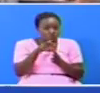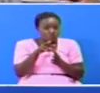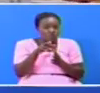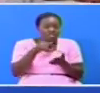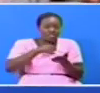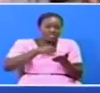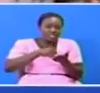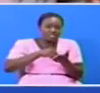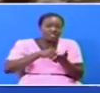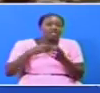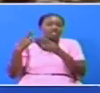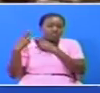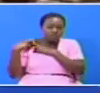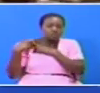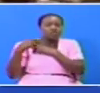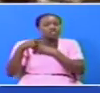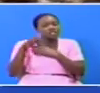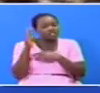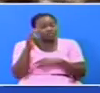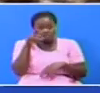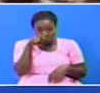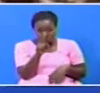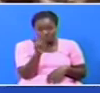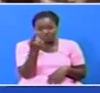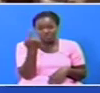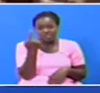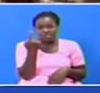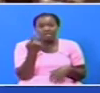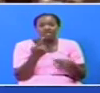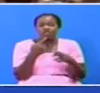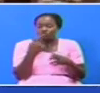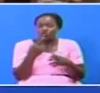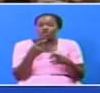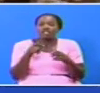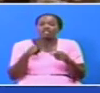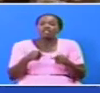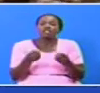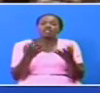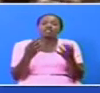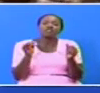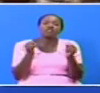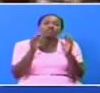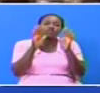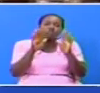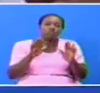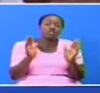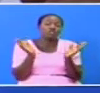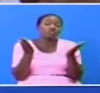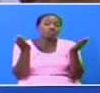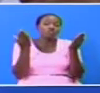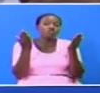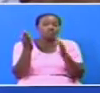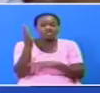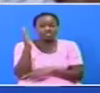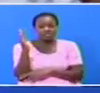hoja ya wananchi kuhusishwa kikamilifu kwenye mpango huo ili waweze kupeana taarifa muhimu za kuimarisha usalama, na